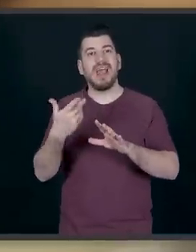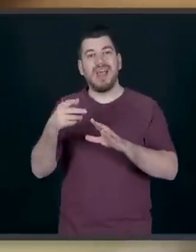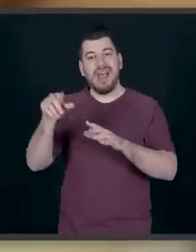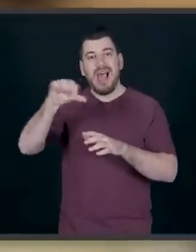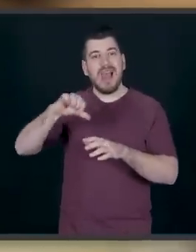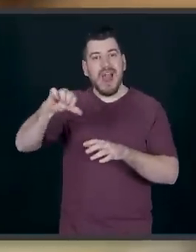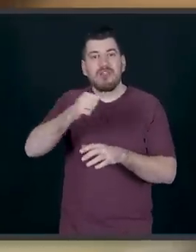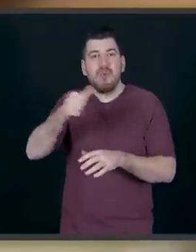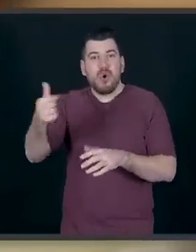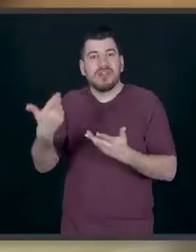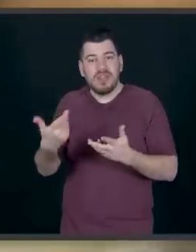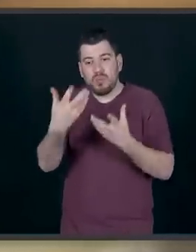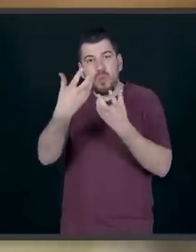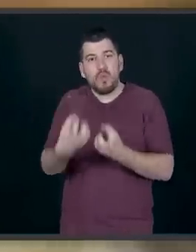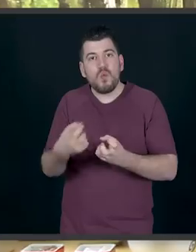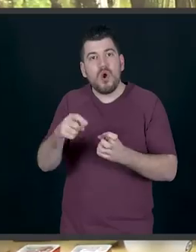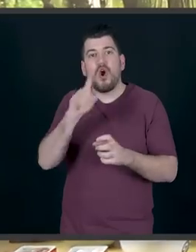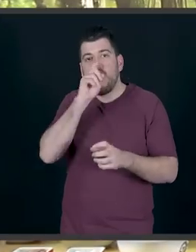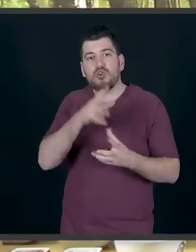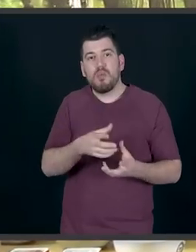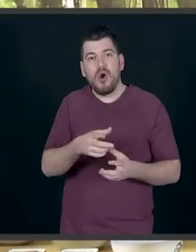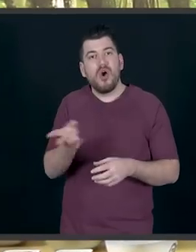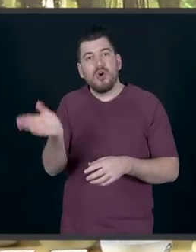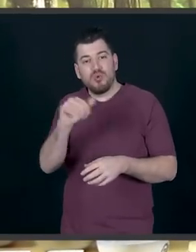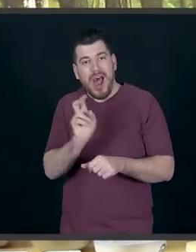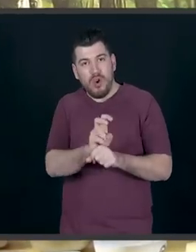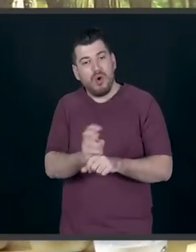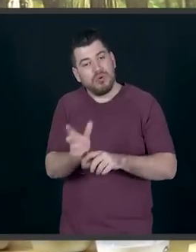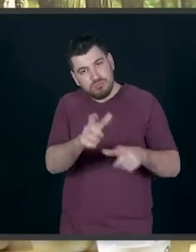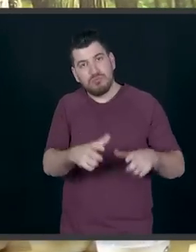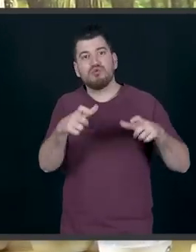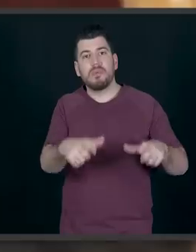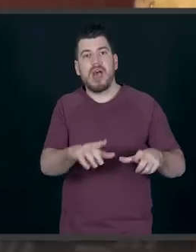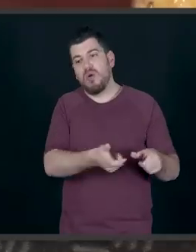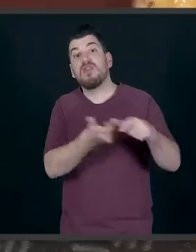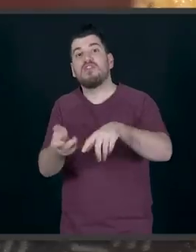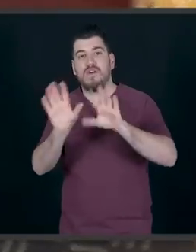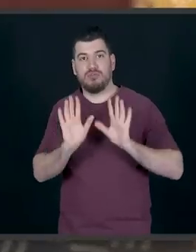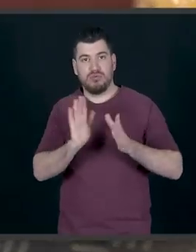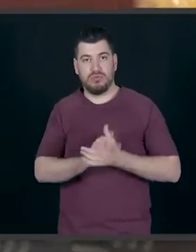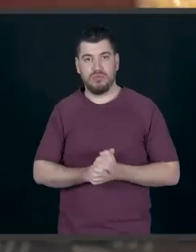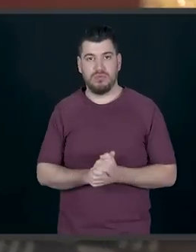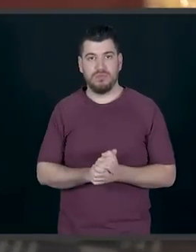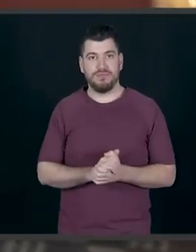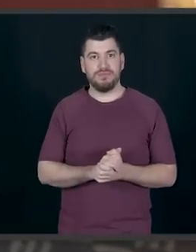που απορρόφησε το ίδιο το κοτόπουλο. Το παραπανήσιο έχει μείνει στο πιάτο. Βάζω το ένα.